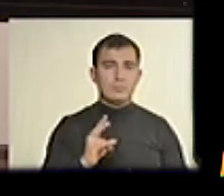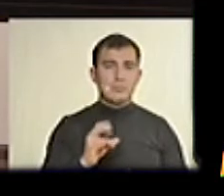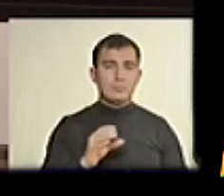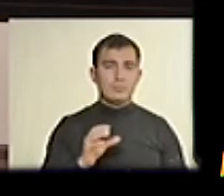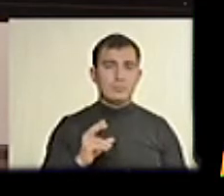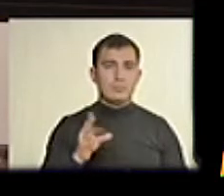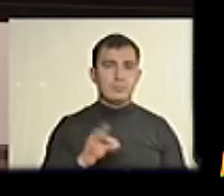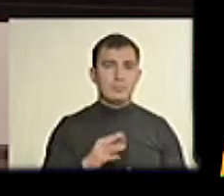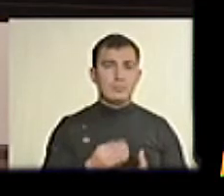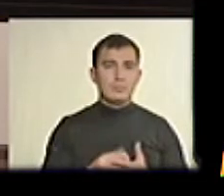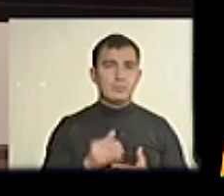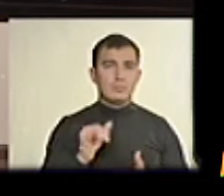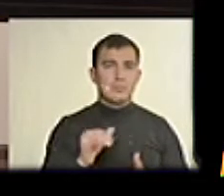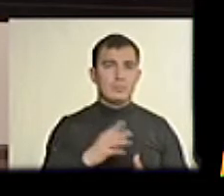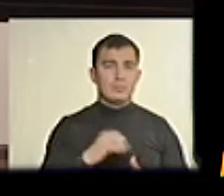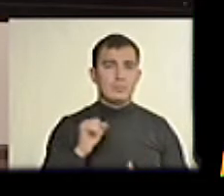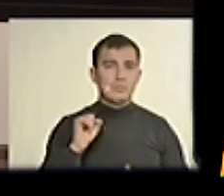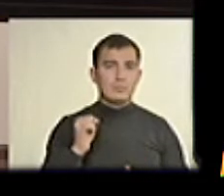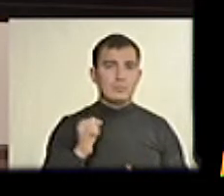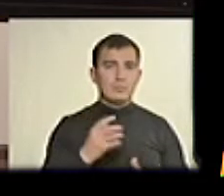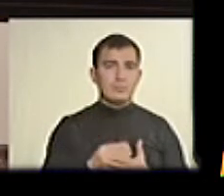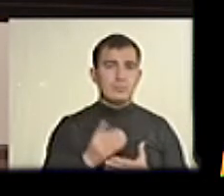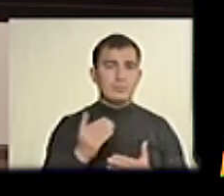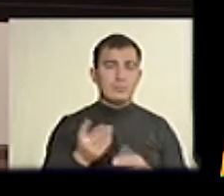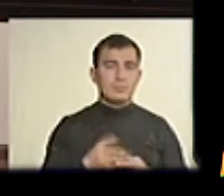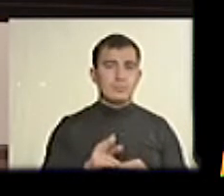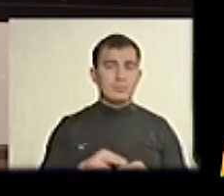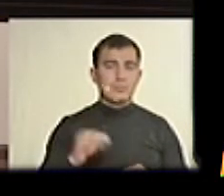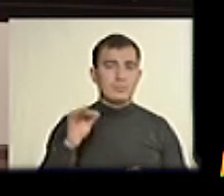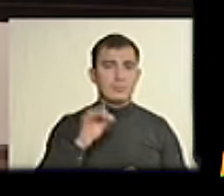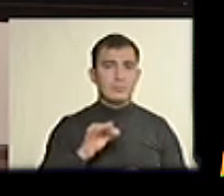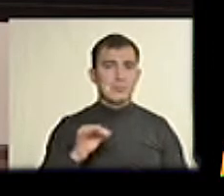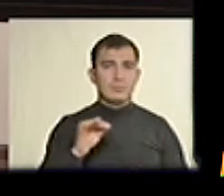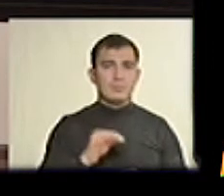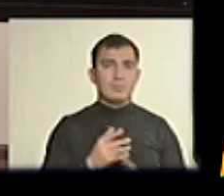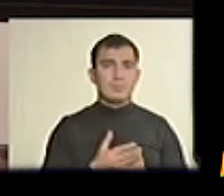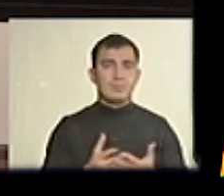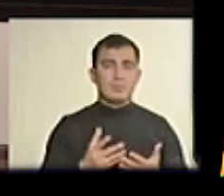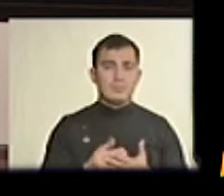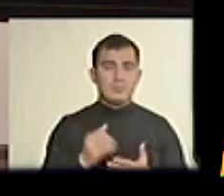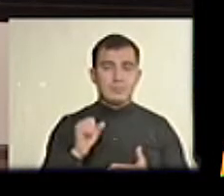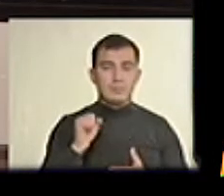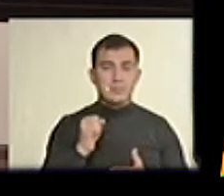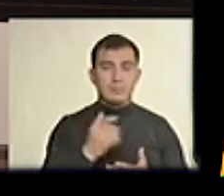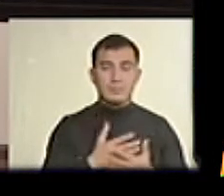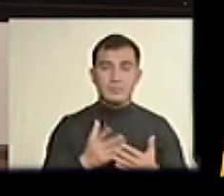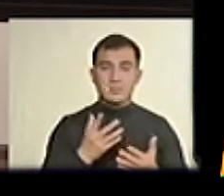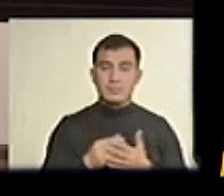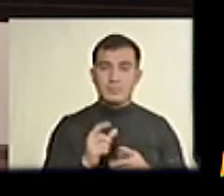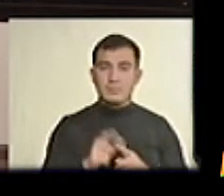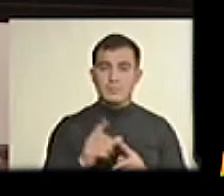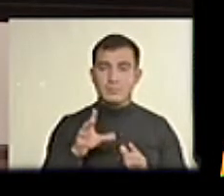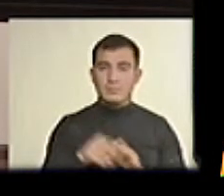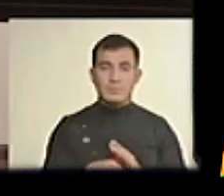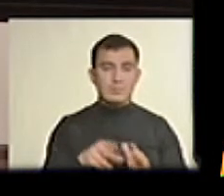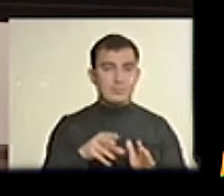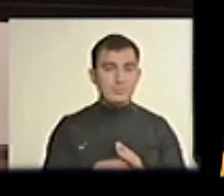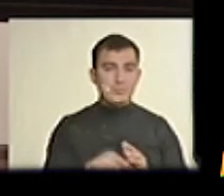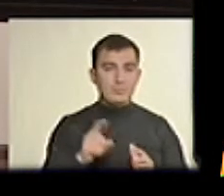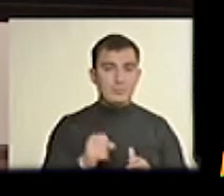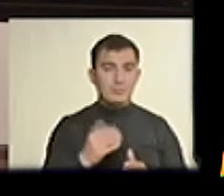o'sha adabiyot xazinalari turkumiga yoki musiqiy xazinalar turkumiga kirganligining o'zi